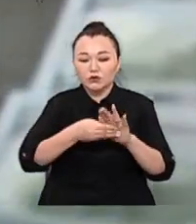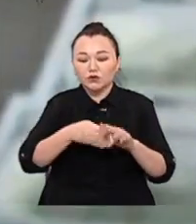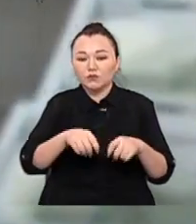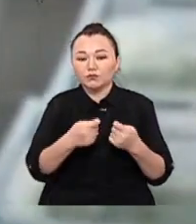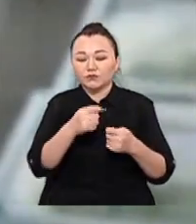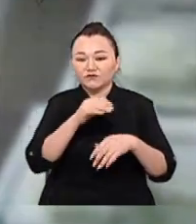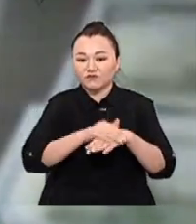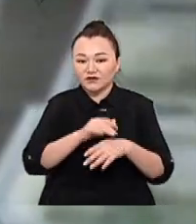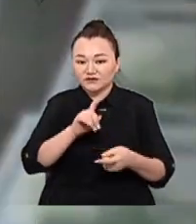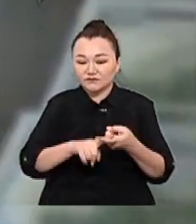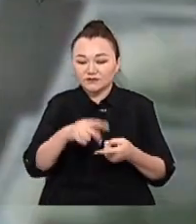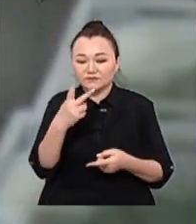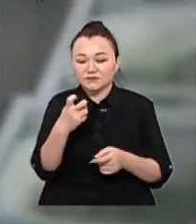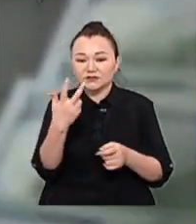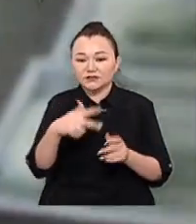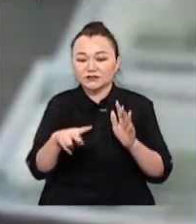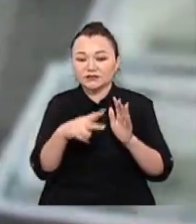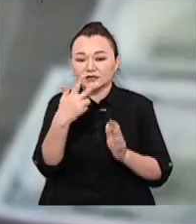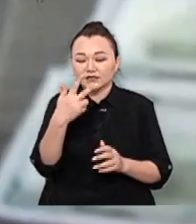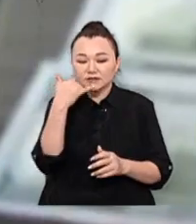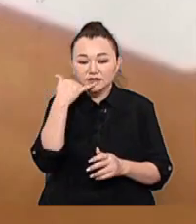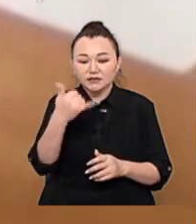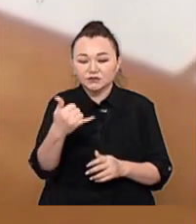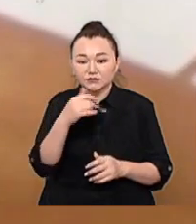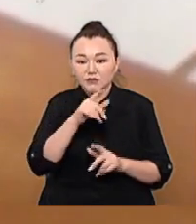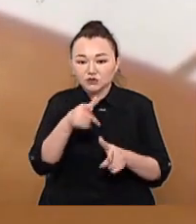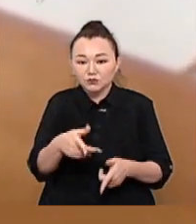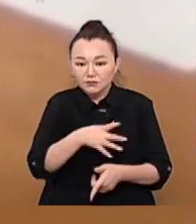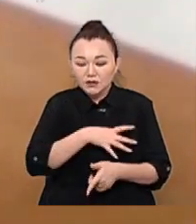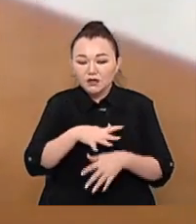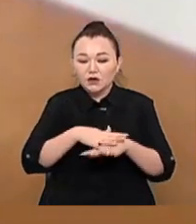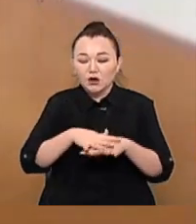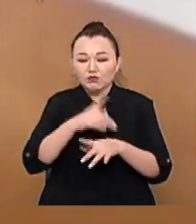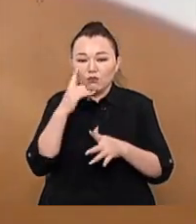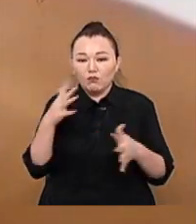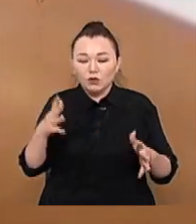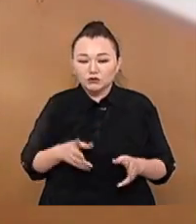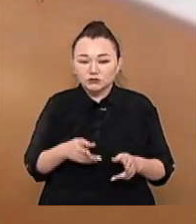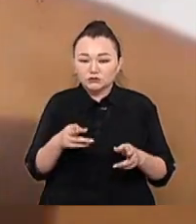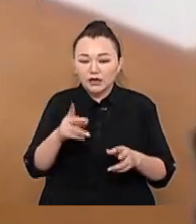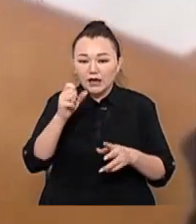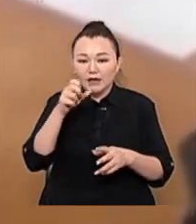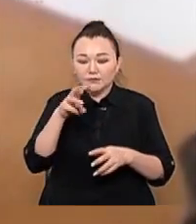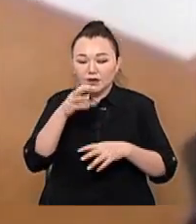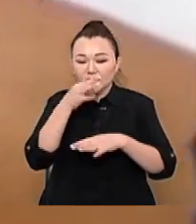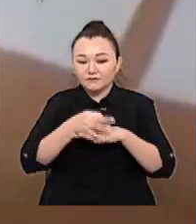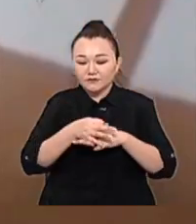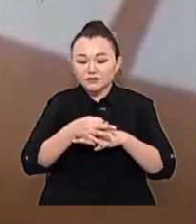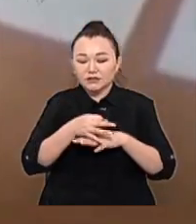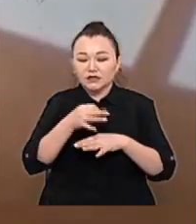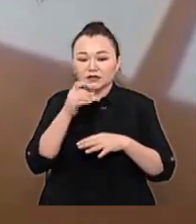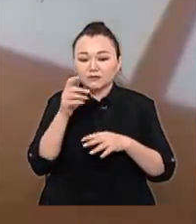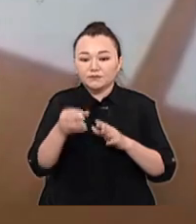дерегі бойынша 233 хабарлама түскен. Ел тұрғындары көбінесе қылмыстық және әкімшілік